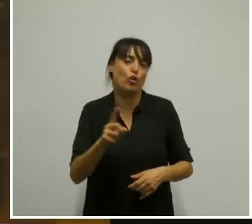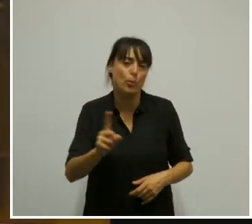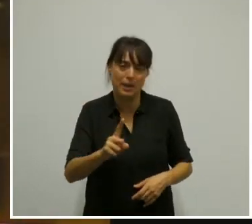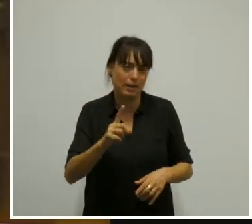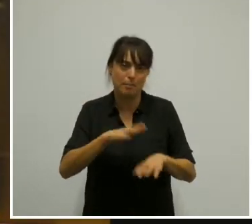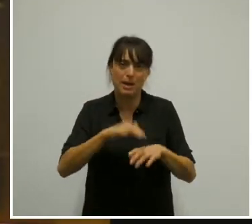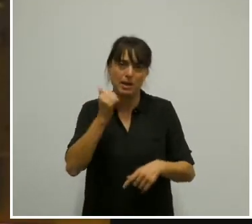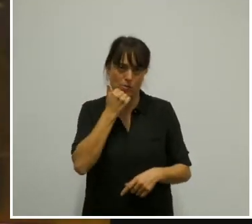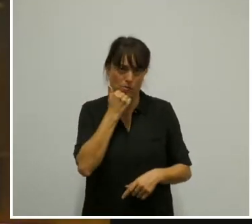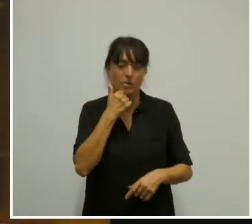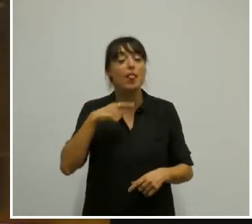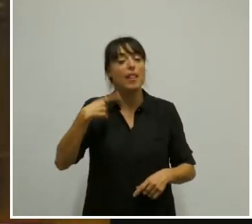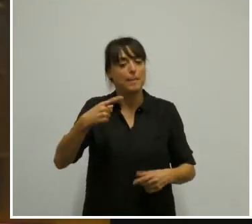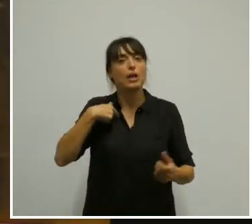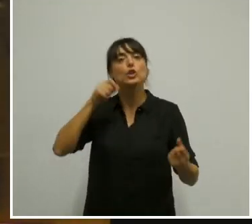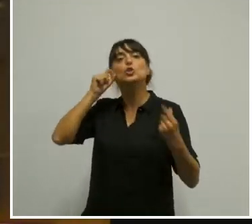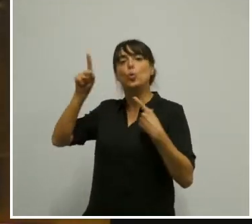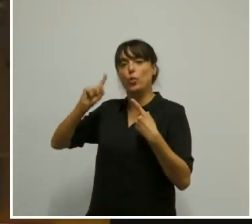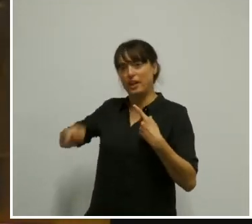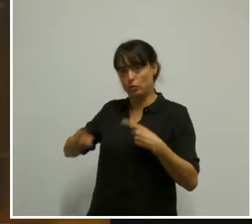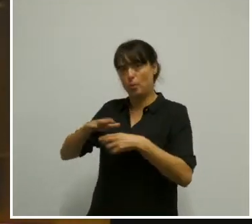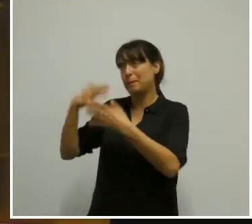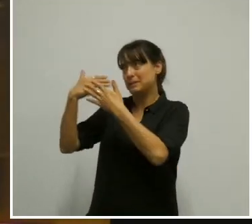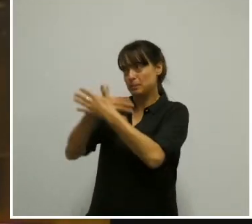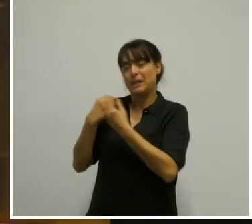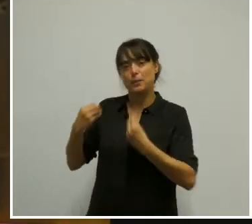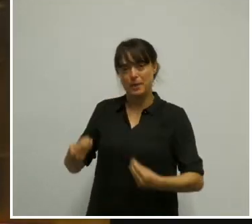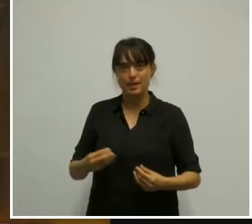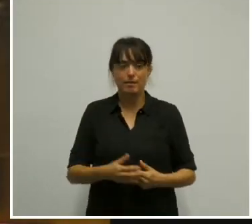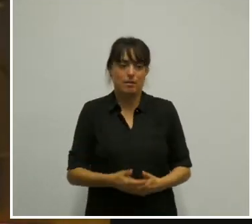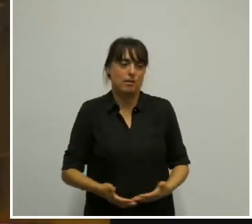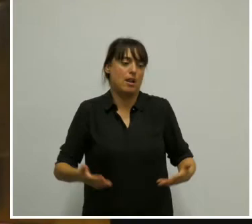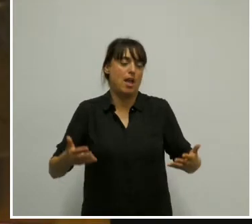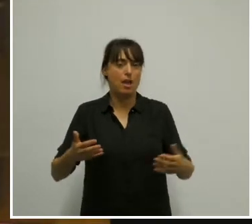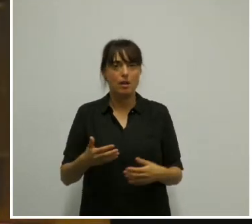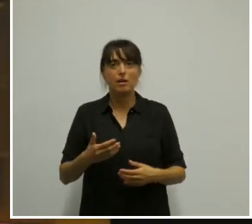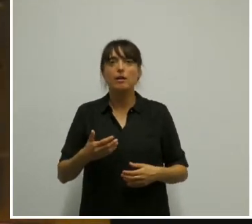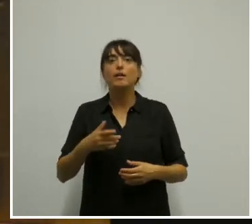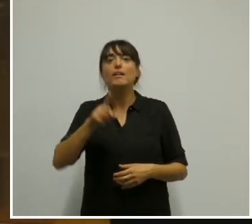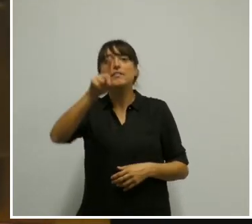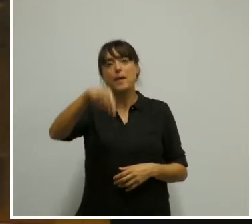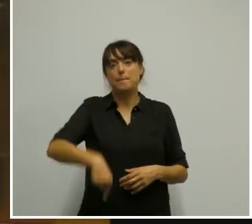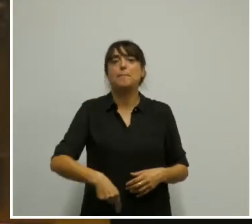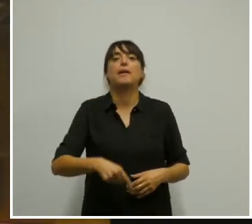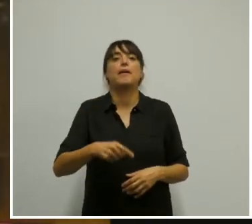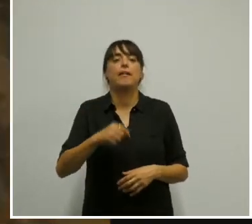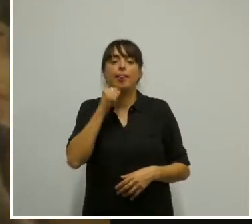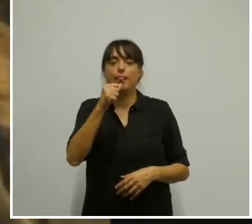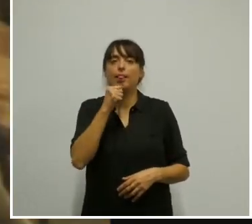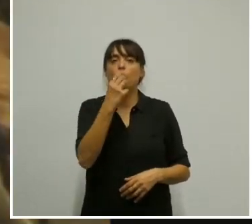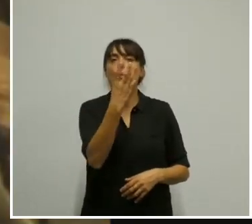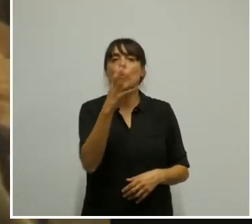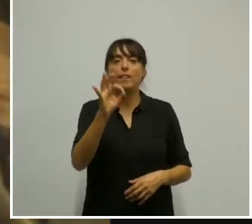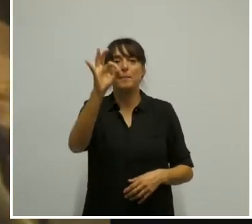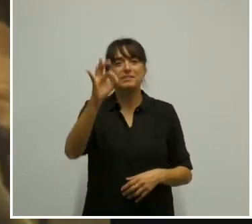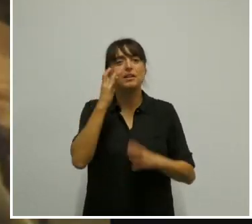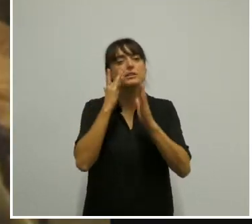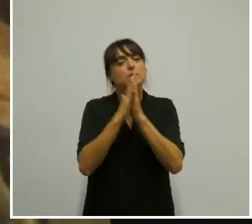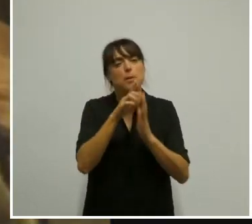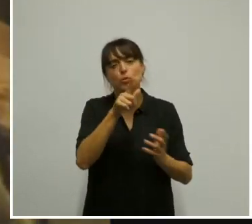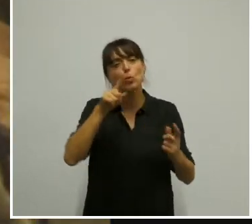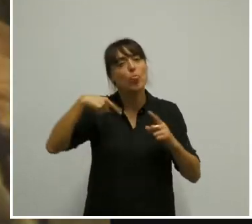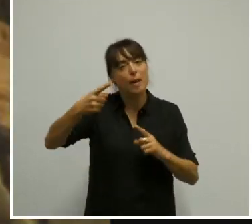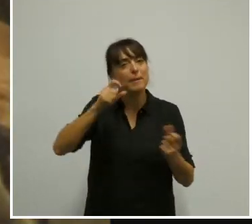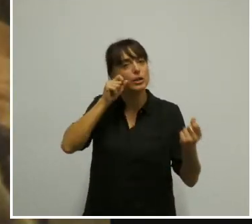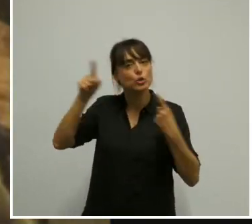m'acabi d'explicar bé. Sí, i de part que molts dels d'això no estaven detectats, vull dir que s'està arribant quasi al 40%, parla demà amb el Carles,